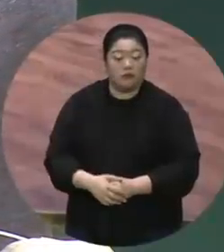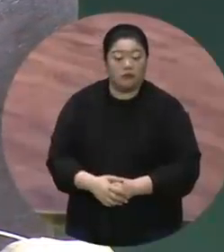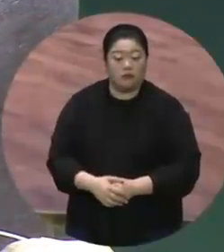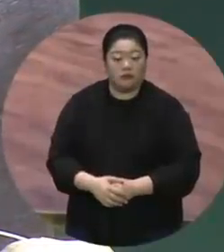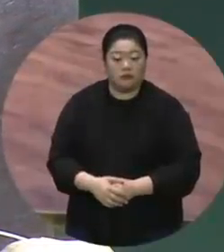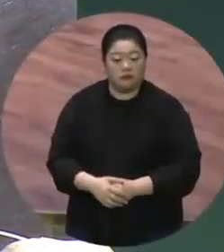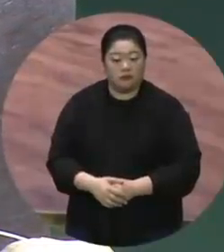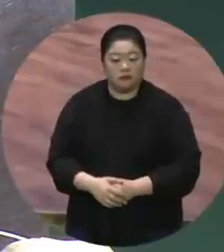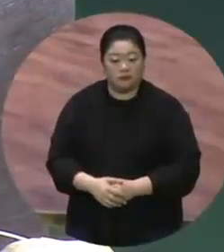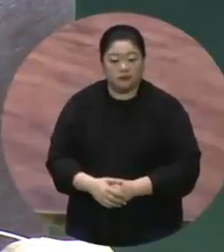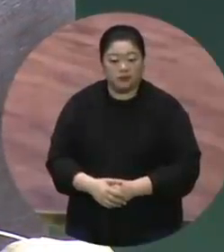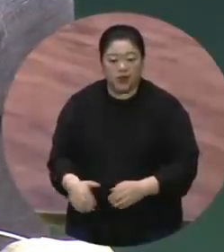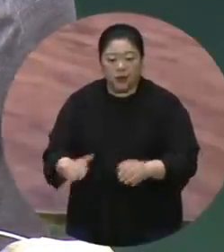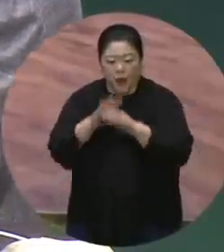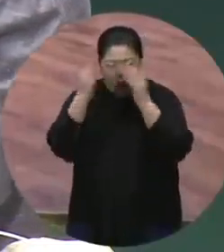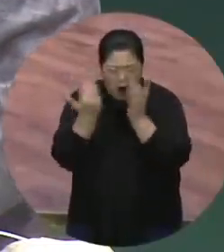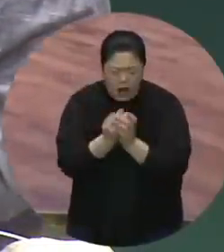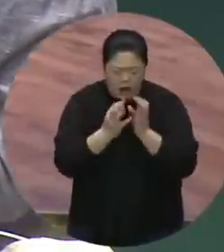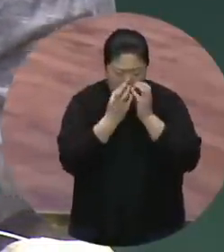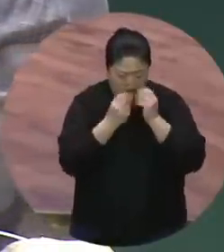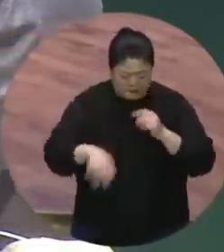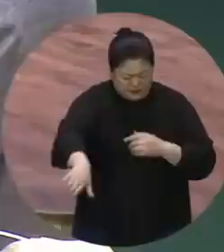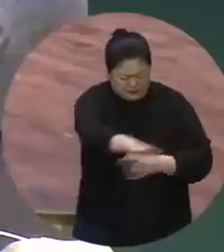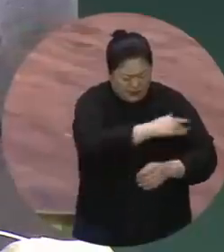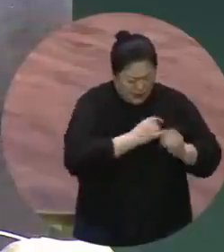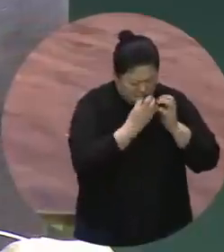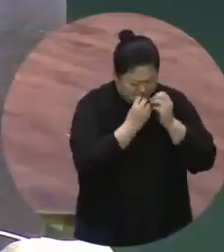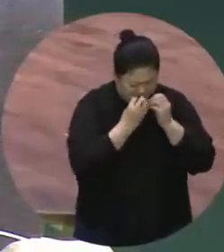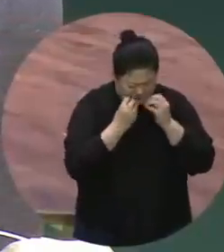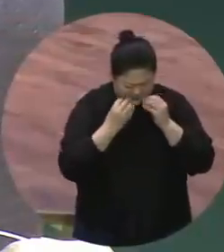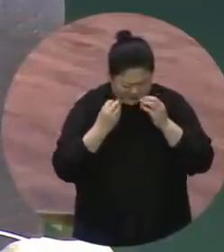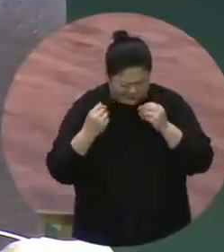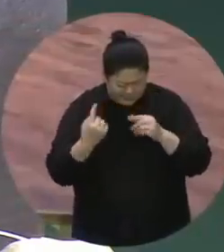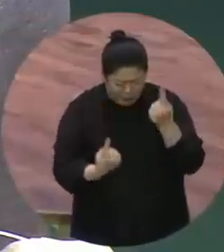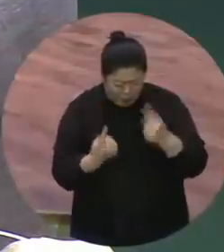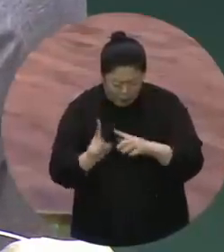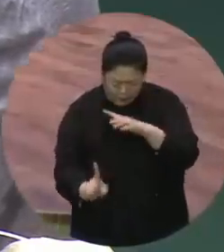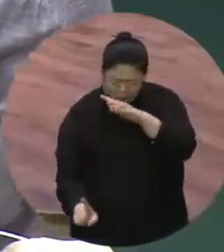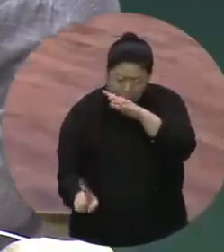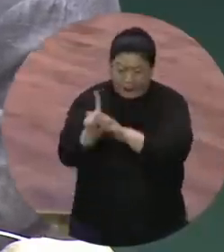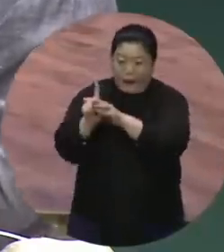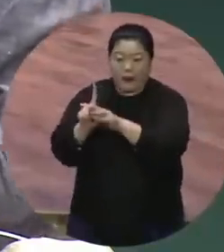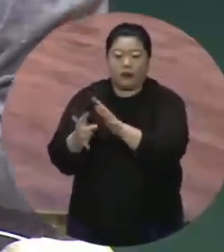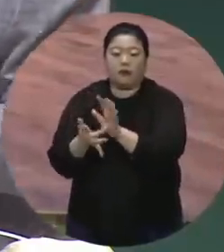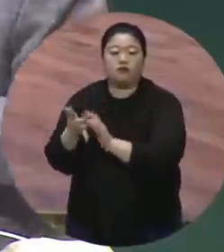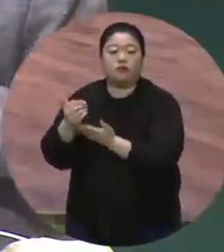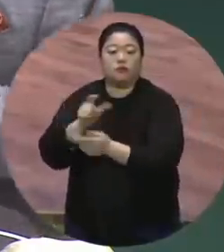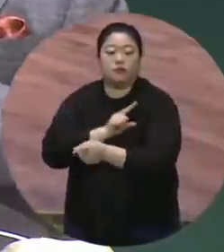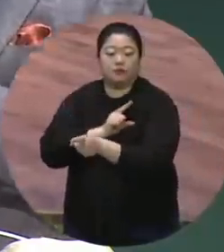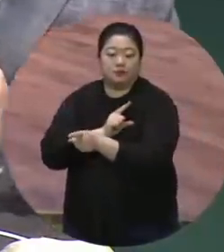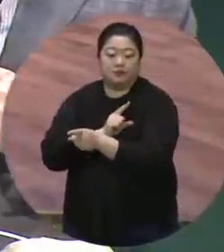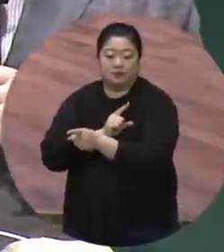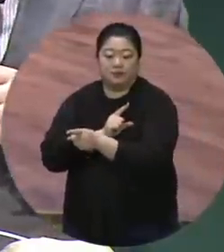뭐 하여튼 모든 이름 위에 뛰어난 이름을 주사. 하나님이 이렇게